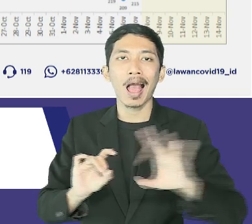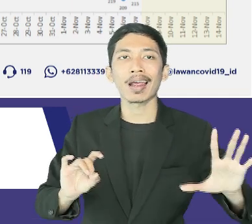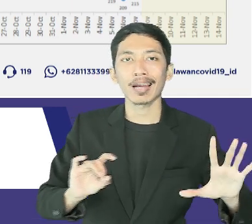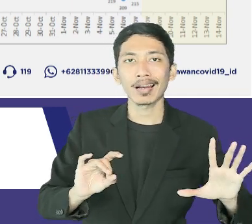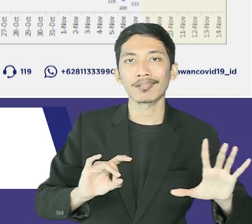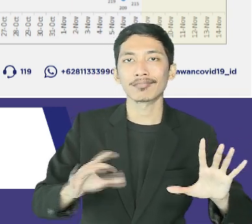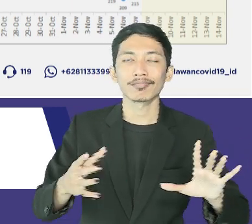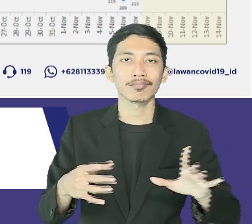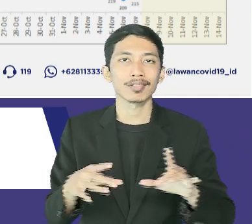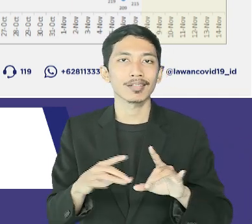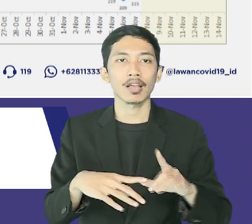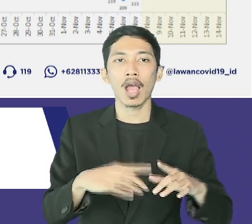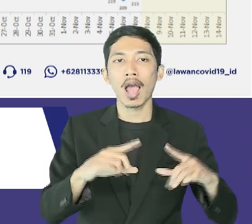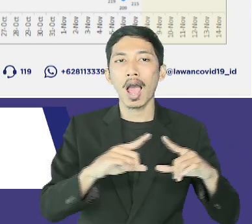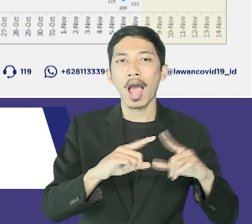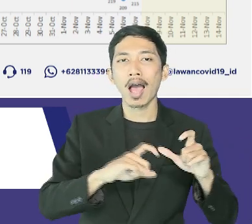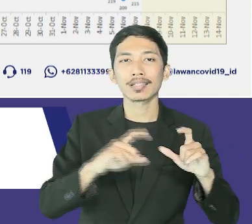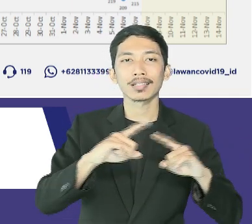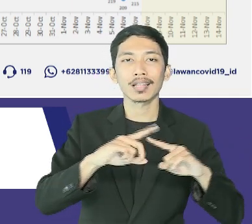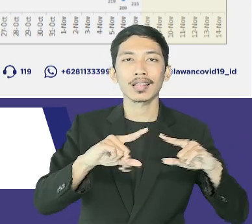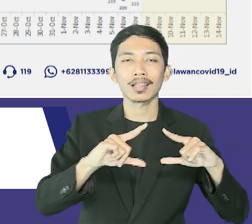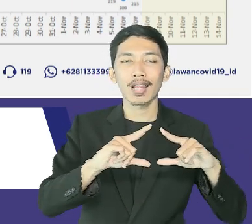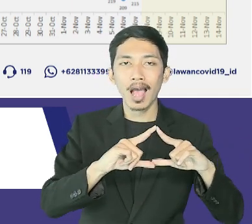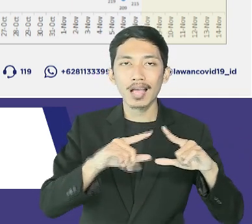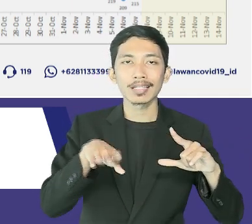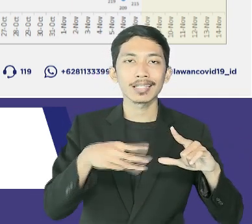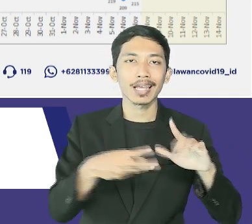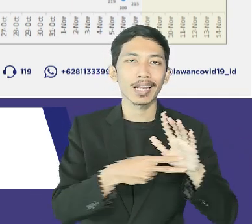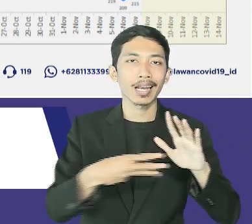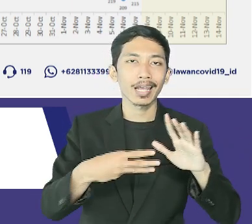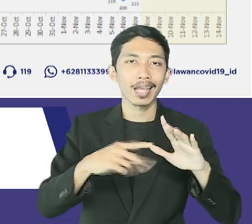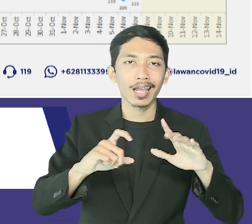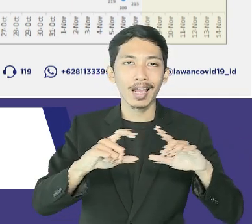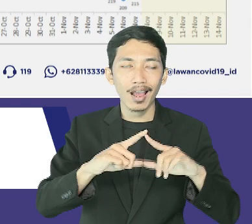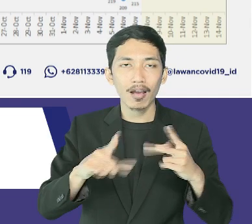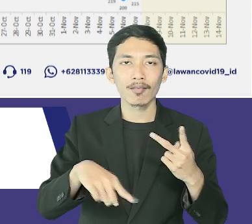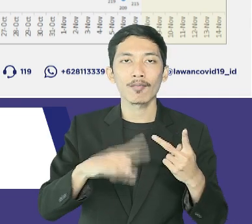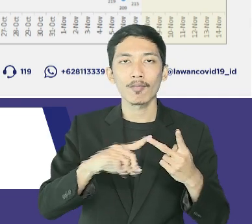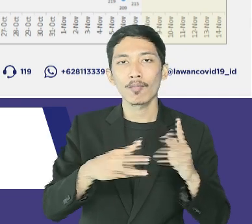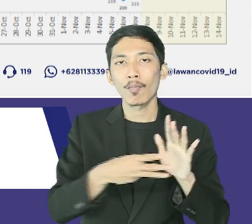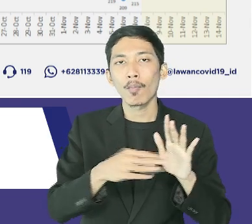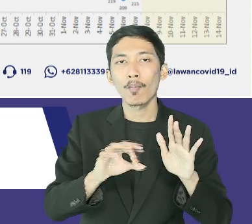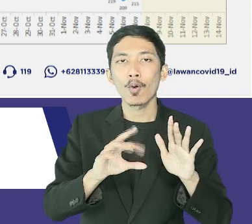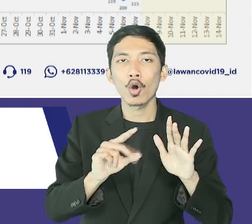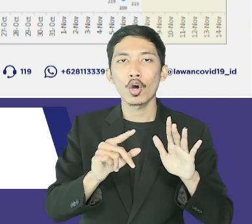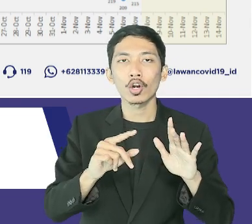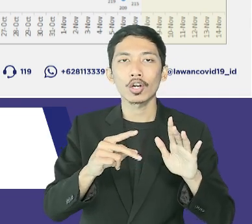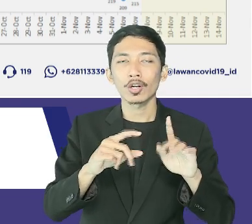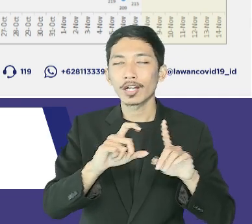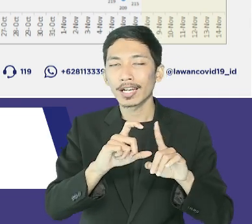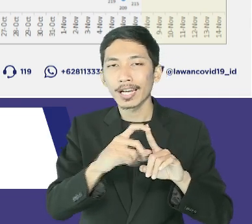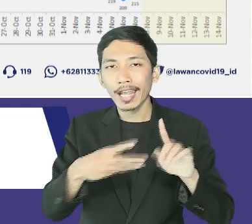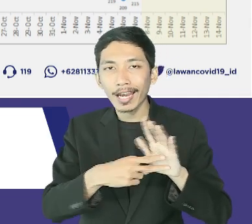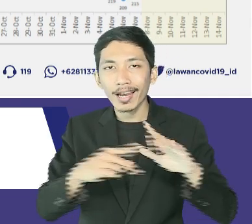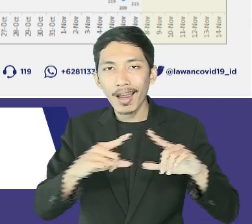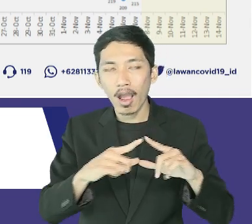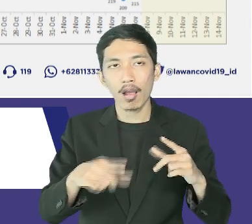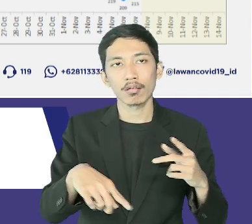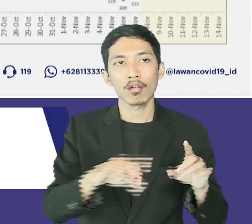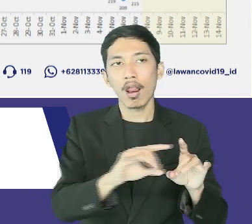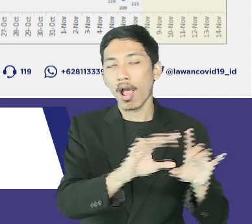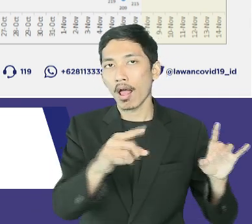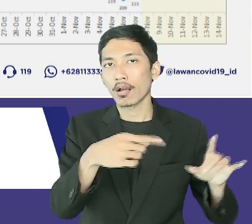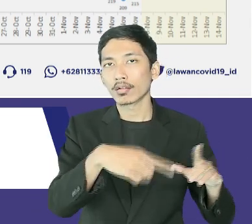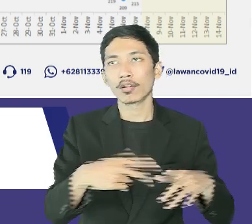Pfizer, AstraZeneca, Moderna, dan Sinovac. Oleh sebab itu, saya mohon kepada seluruh pemerintah